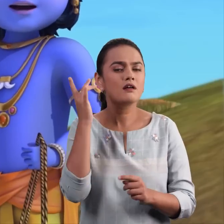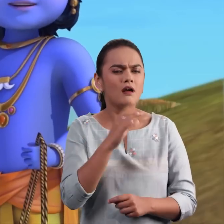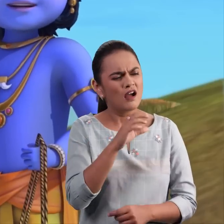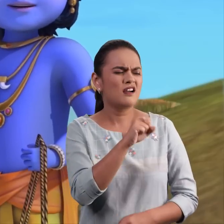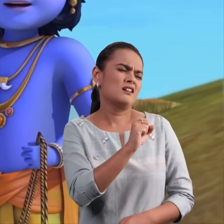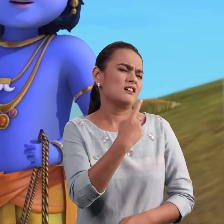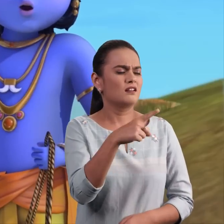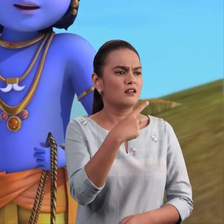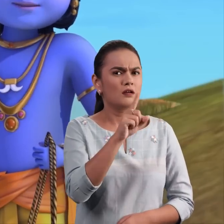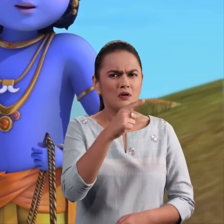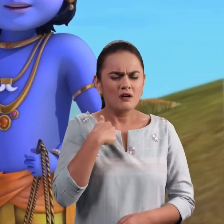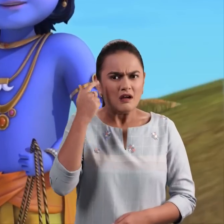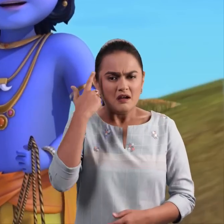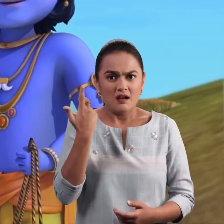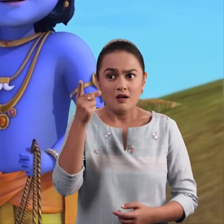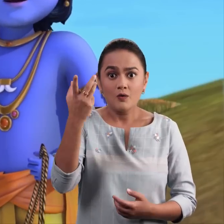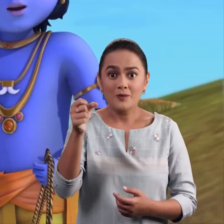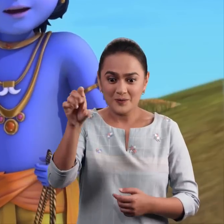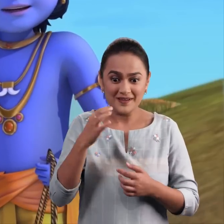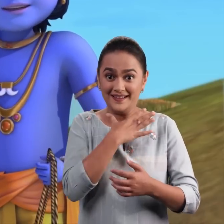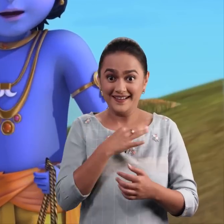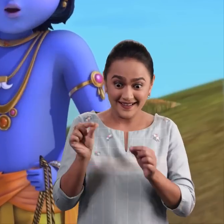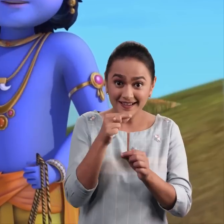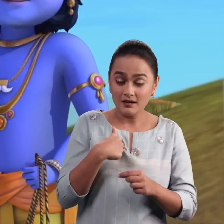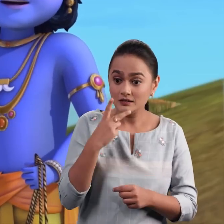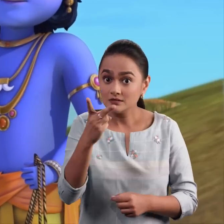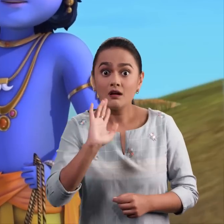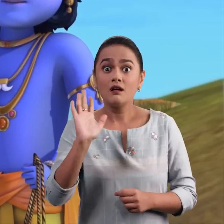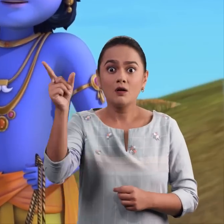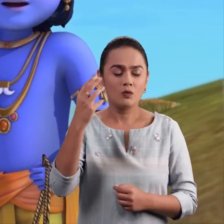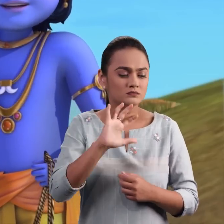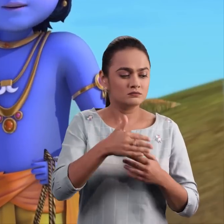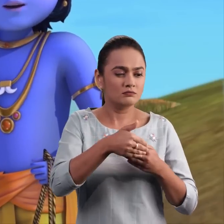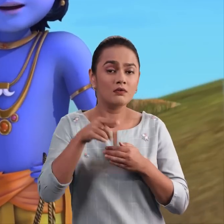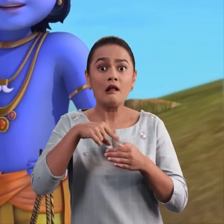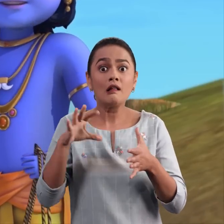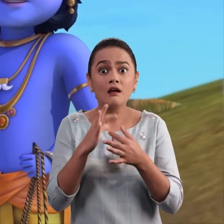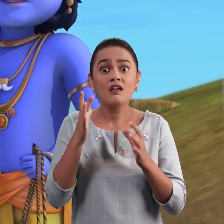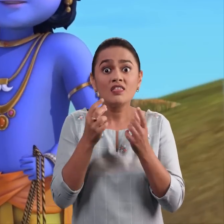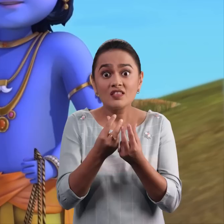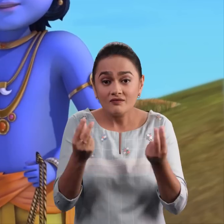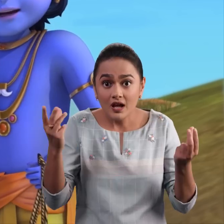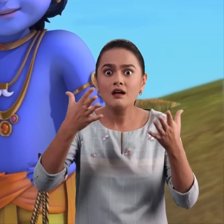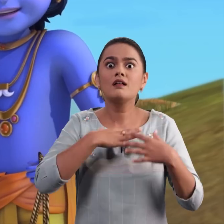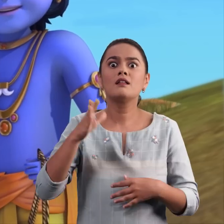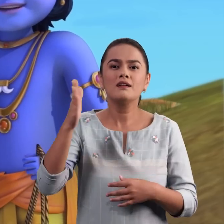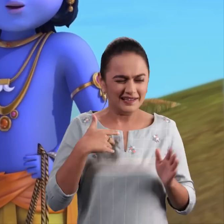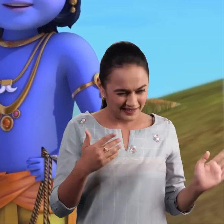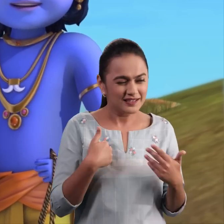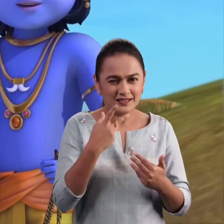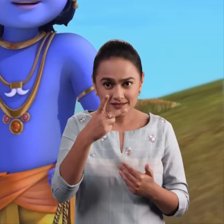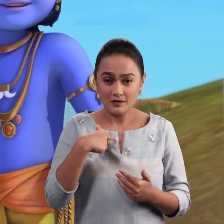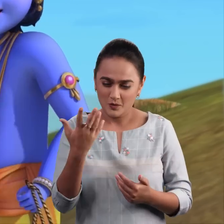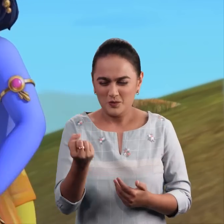वो तो है ही, पर मेरे विचार से वो नहीं चाहती मैं उनके मोतियों के आभूषण देखूं जो वो दीपावली के लिए बना रही हैं। चलो देखते हैं